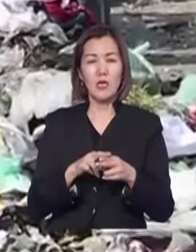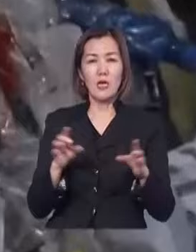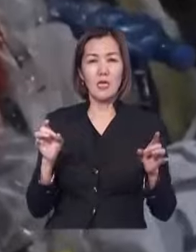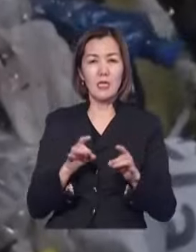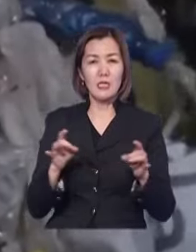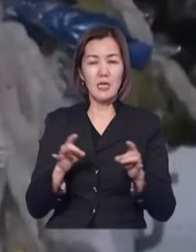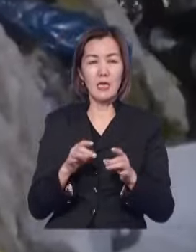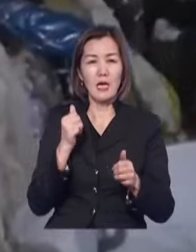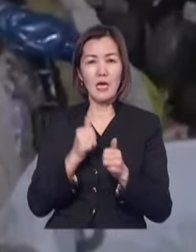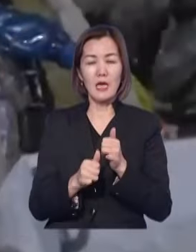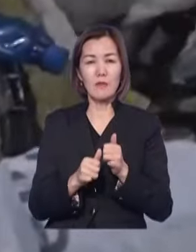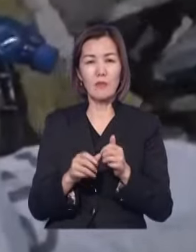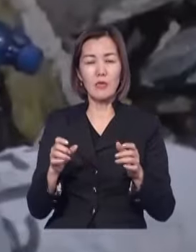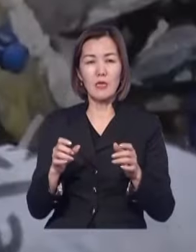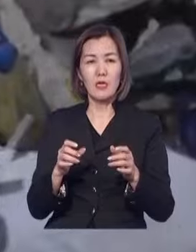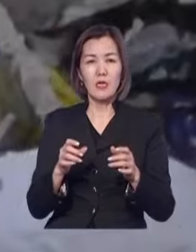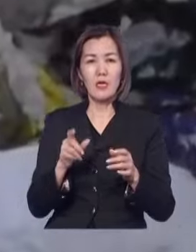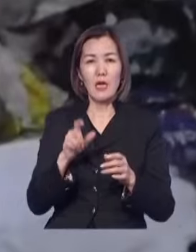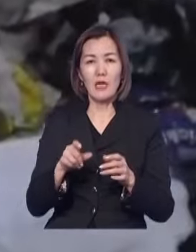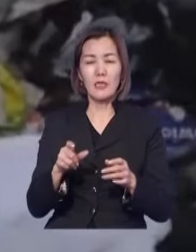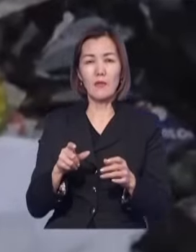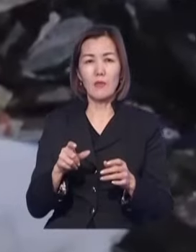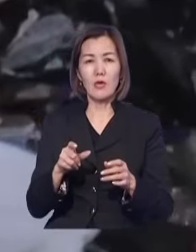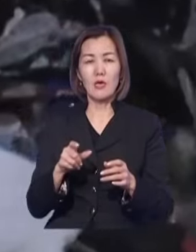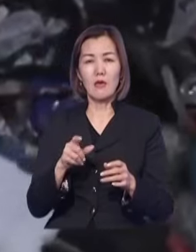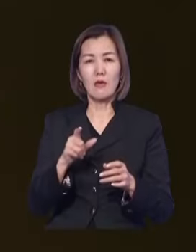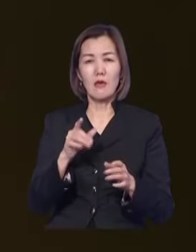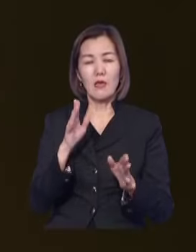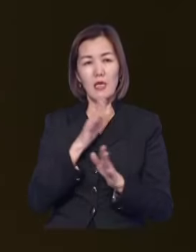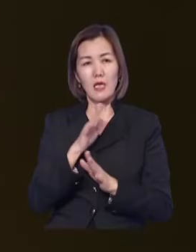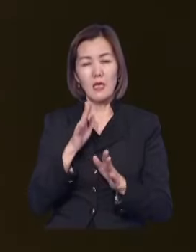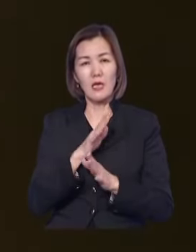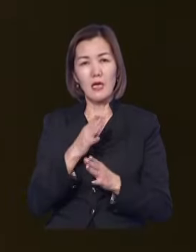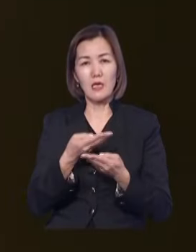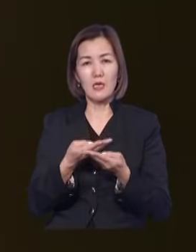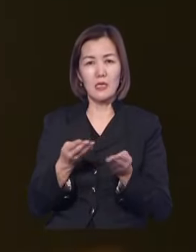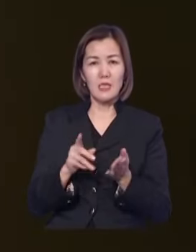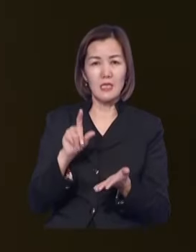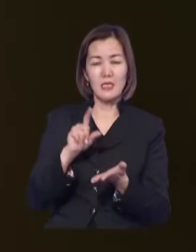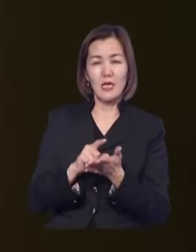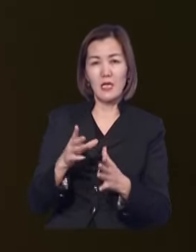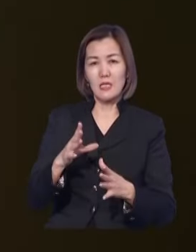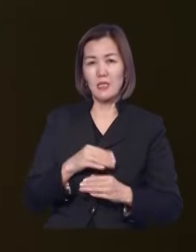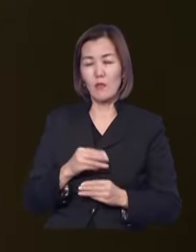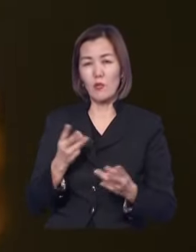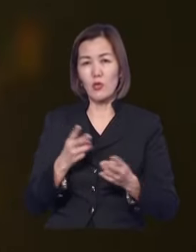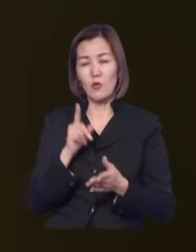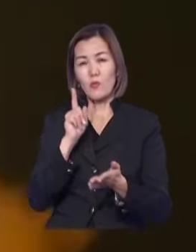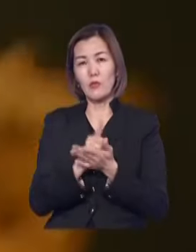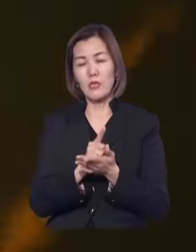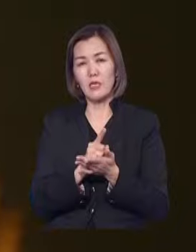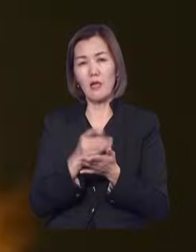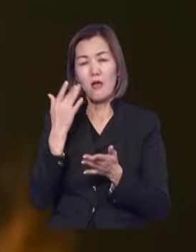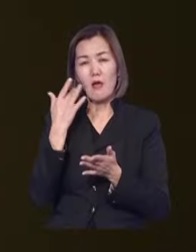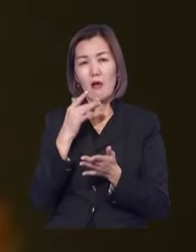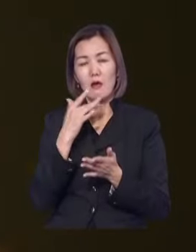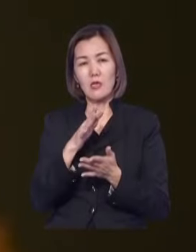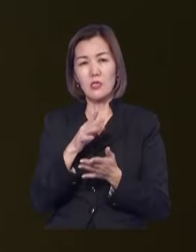келген әр мейманға өзімен бірге бөлек екі ыдыс алып жүру міндеттеледі. Айта кетейік, мұндай заң алғаш ақштың Калифорния